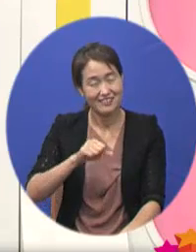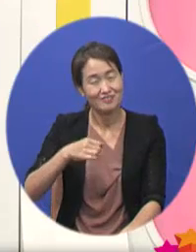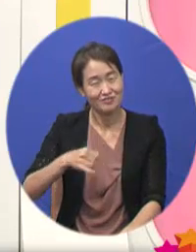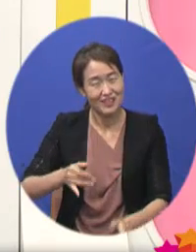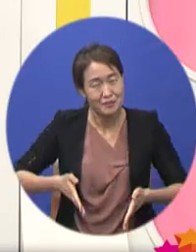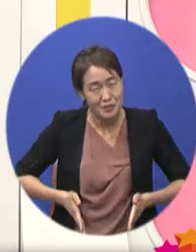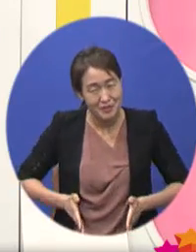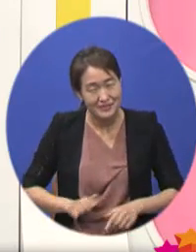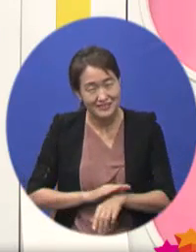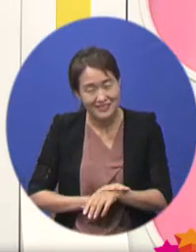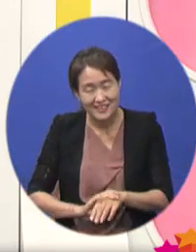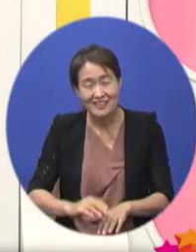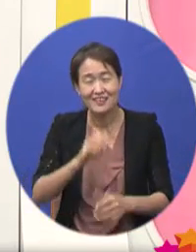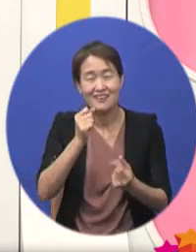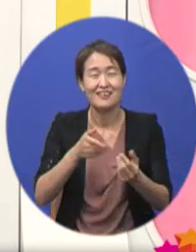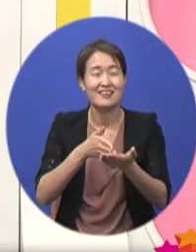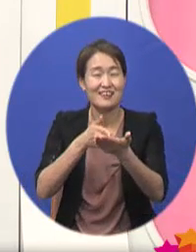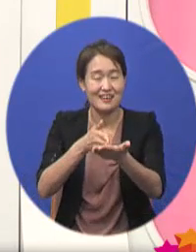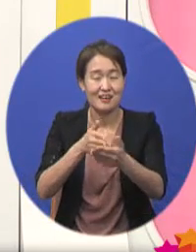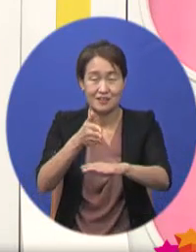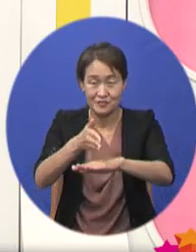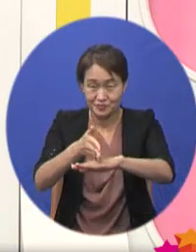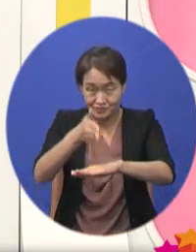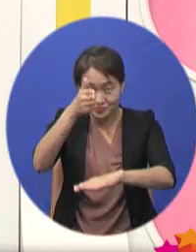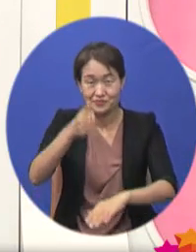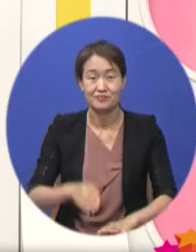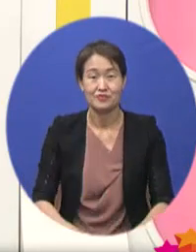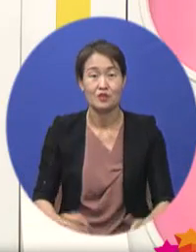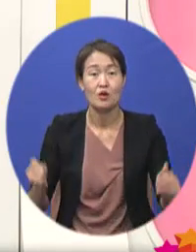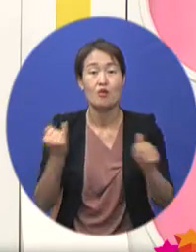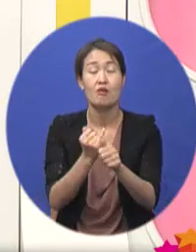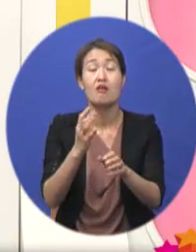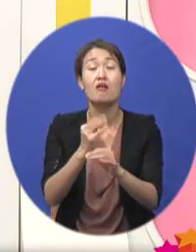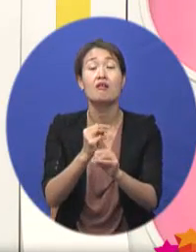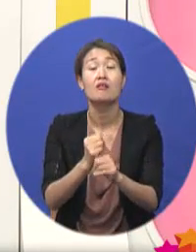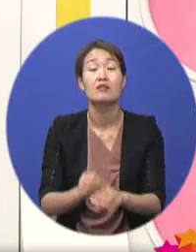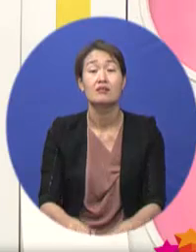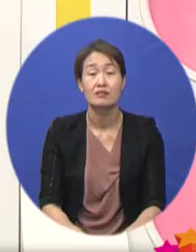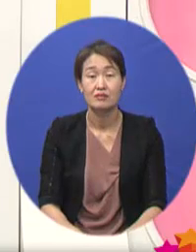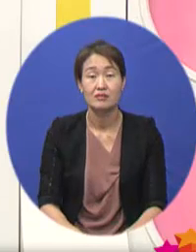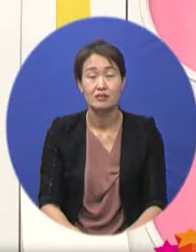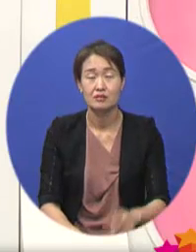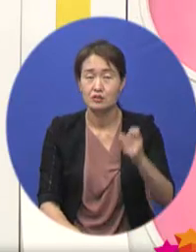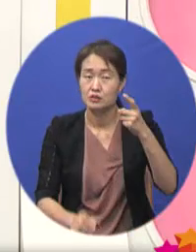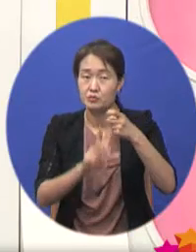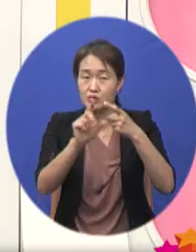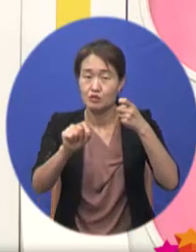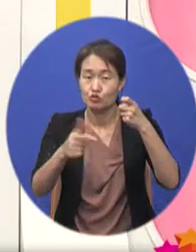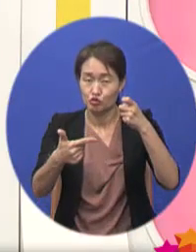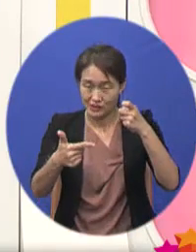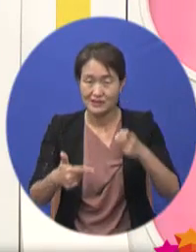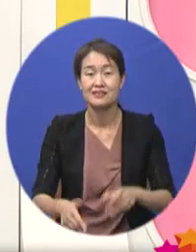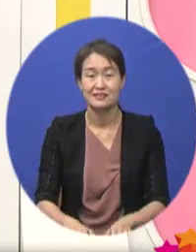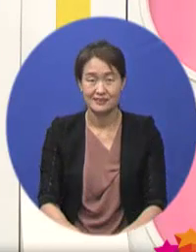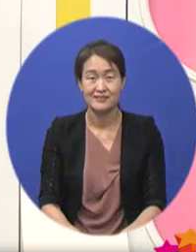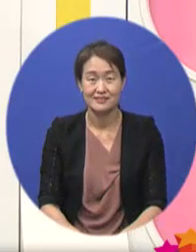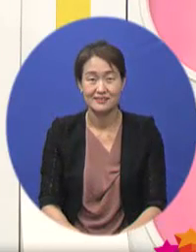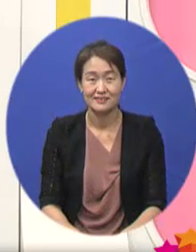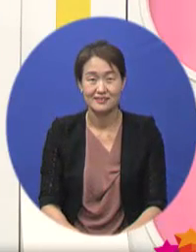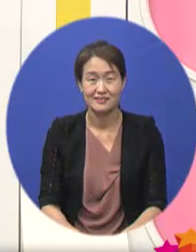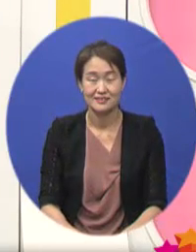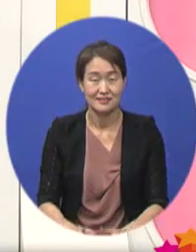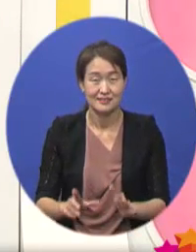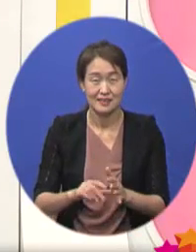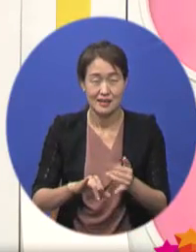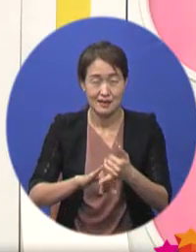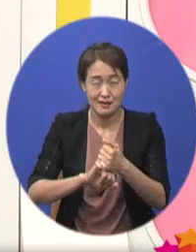잘 낳고 살았으면 좋겠습니다. 예 감사합니다. 예 결혼식을 네. 언제 한다고 했죠? 11월 6일이 11월 6일. 예예. 예.